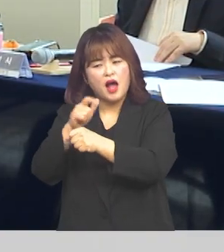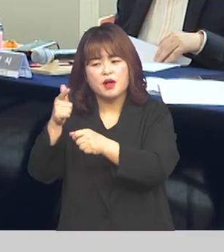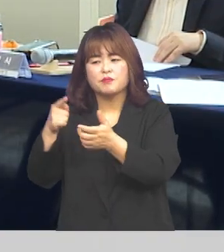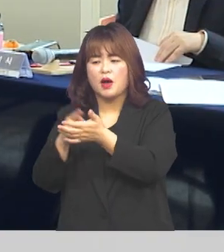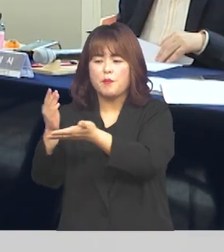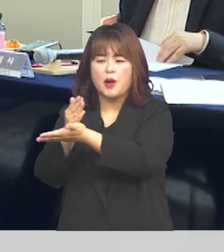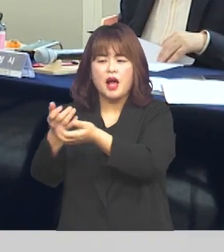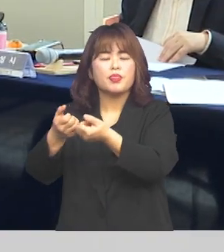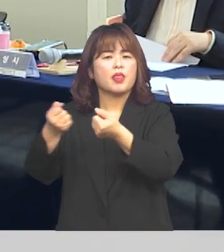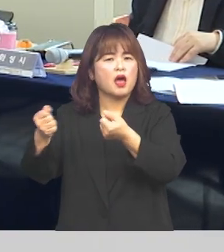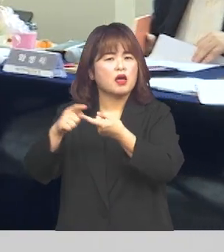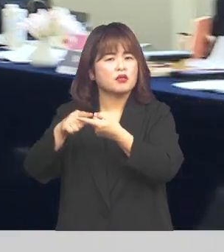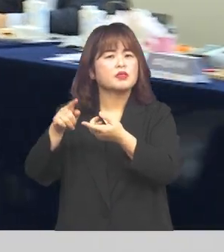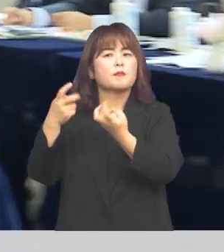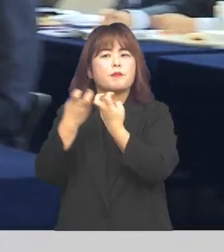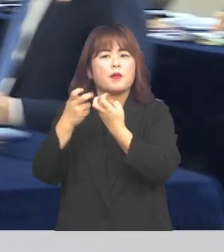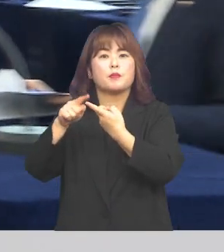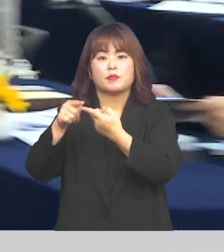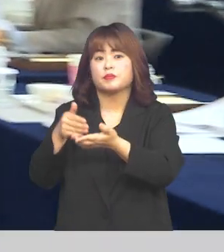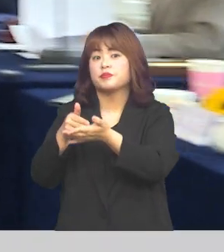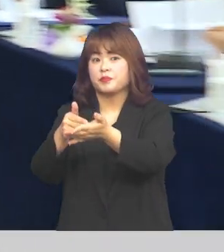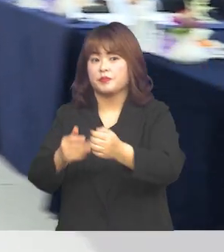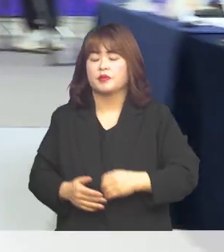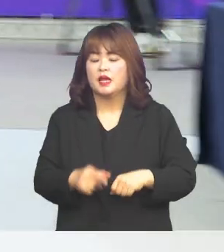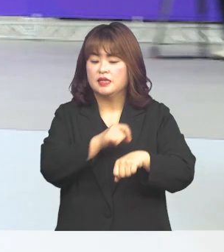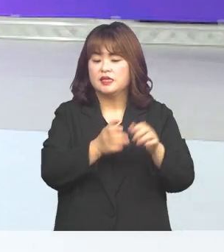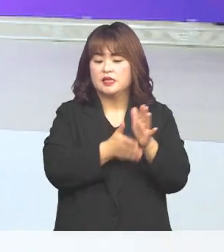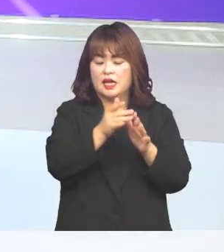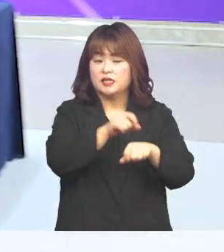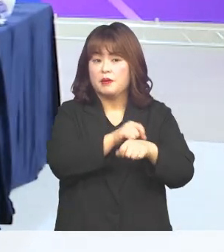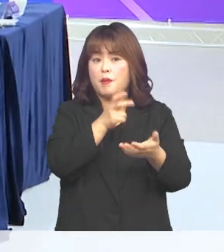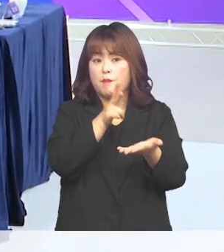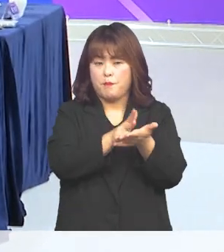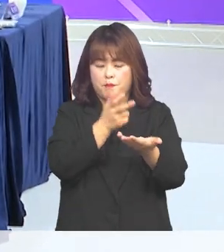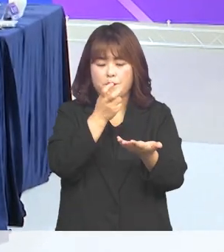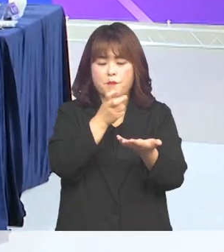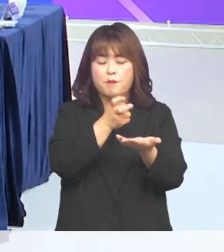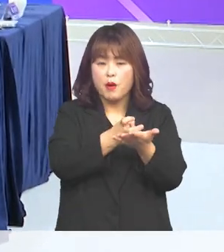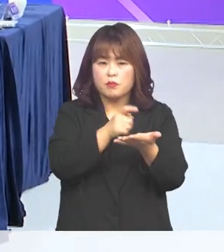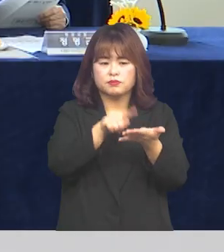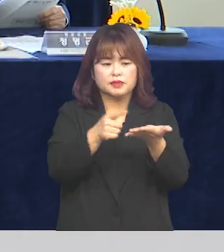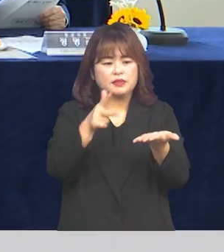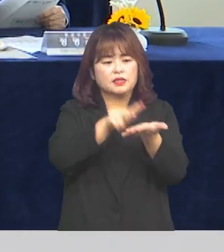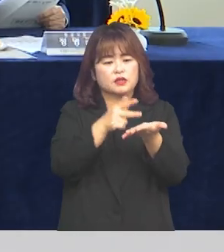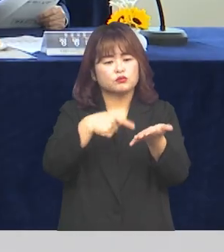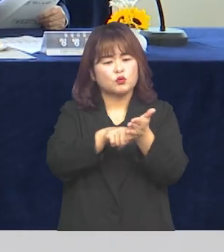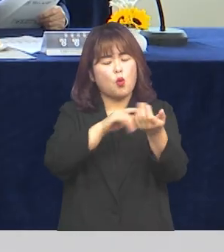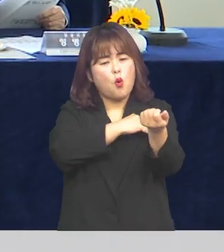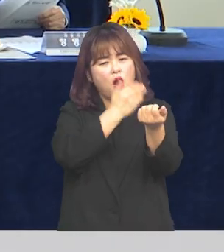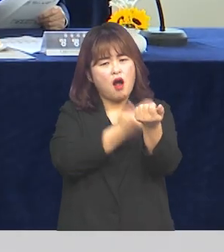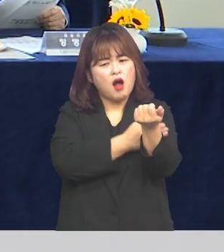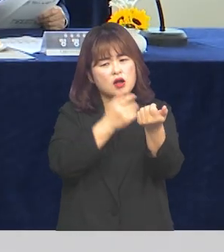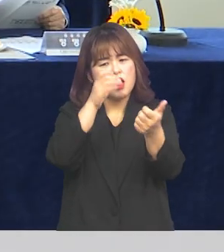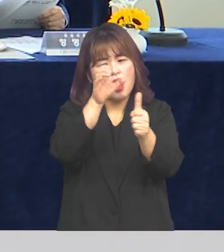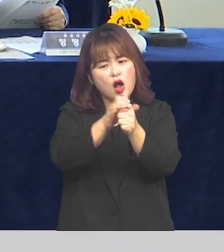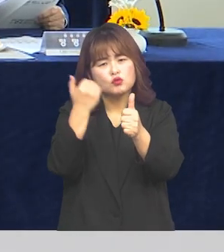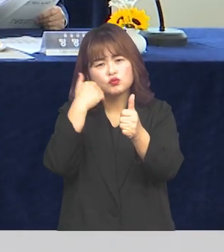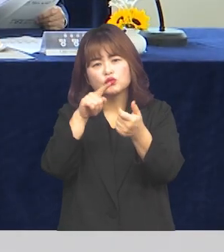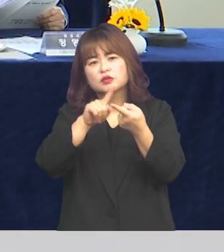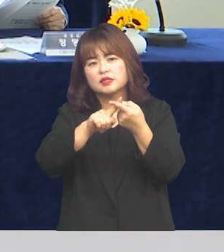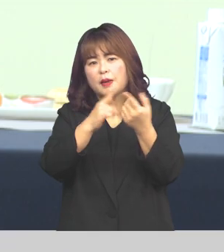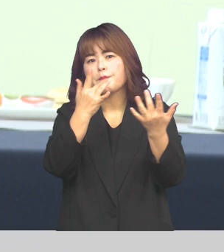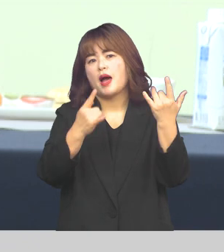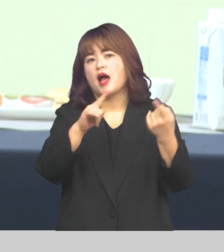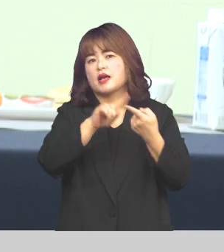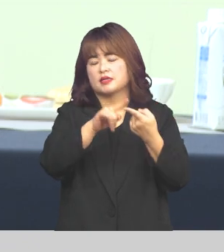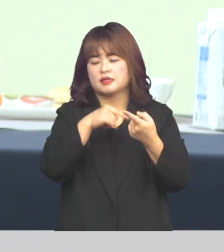방안을 연구하자고 제안했습니다. 또 특례시 지원특별법에 재정 권한 부여 내용이 빠져 있는 점을